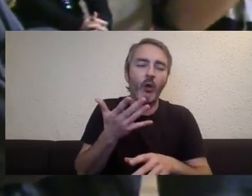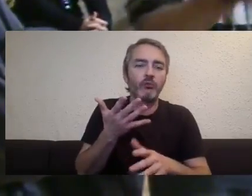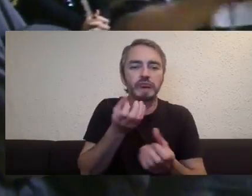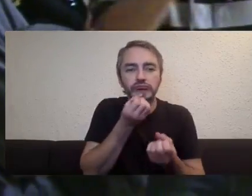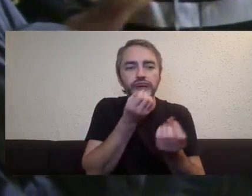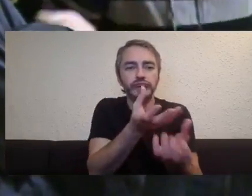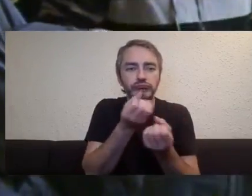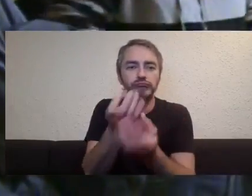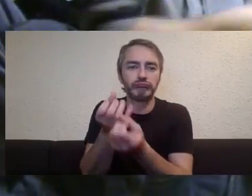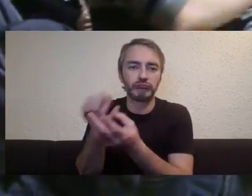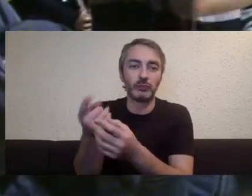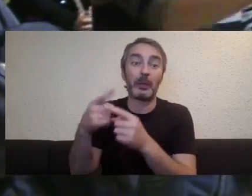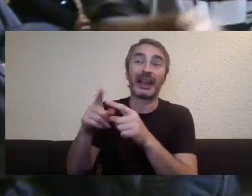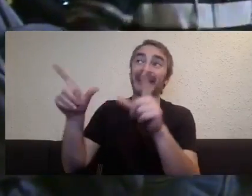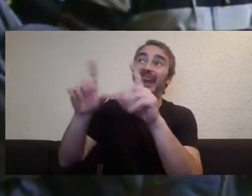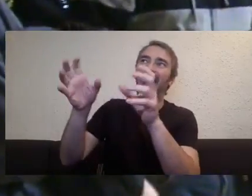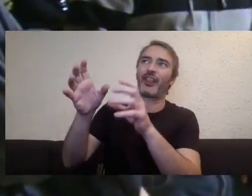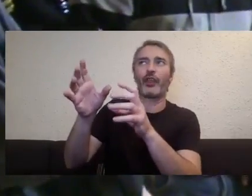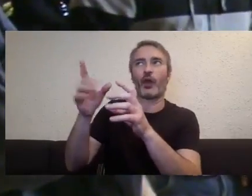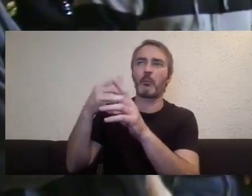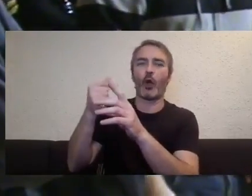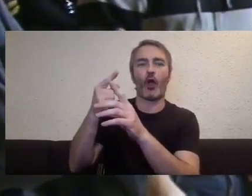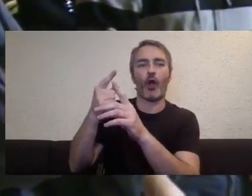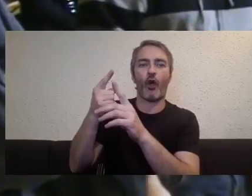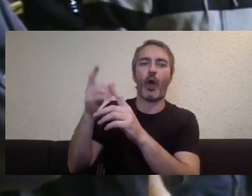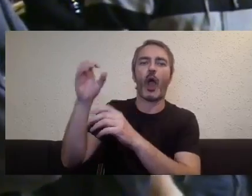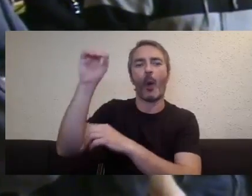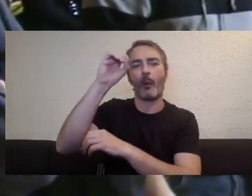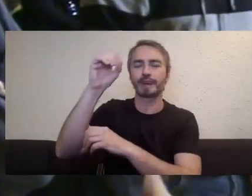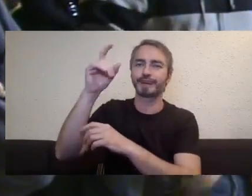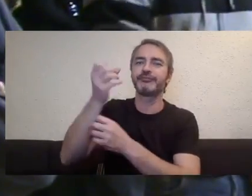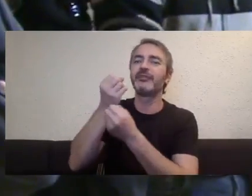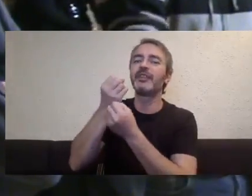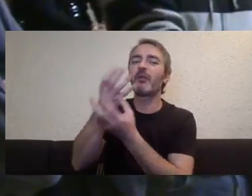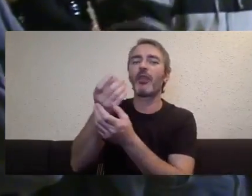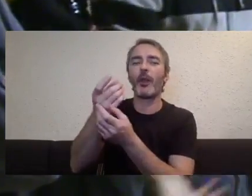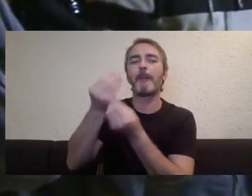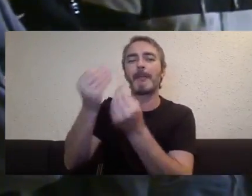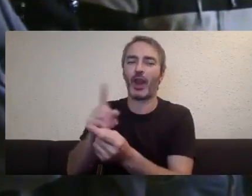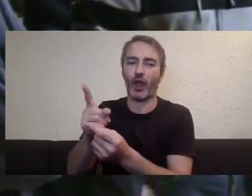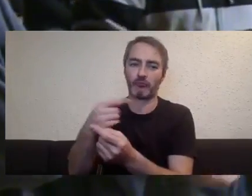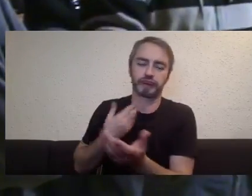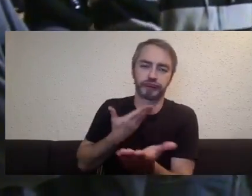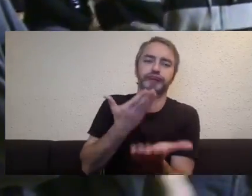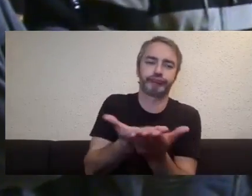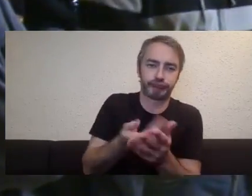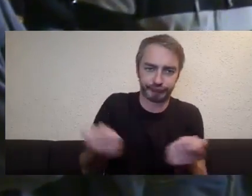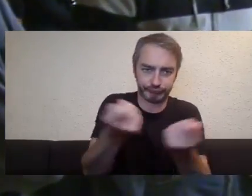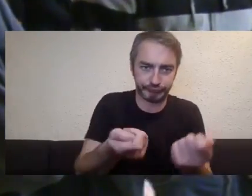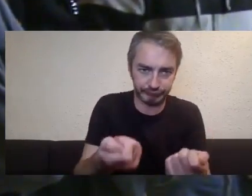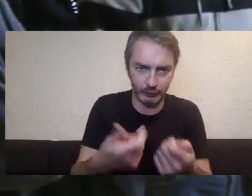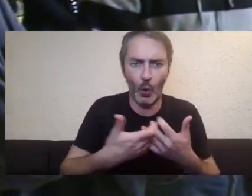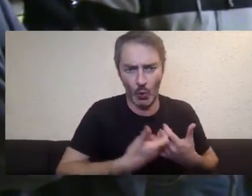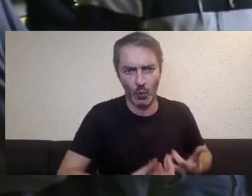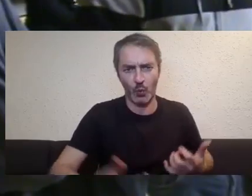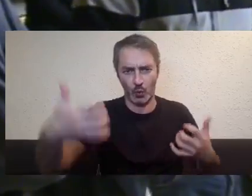contraposar-nos molt humilment a lo que era els mitjans de comunicació oficials. I llavors va sortir la idea de fer la burxa que acaba de complir, que aquest